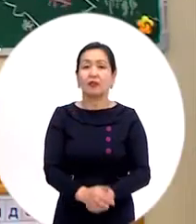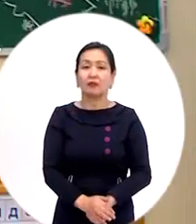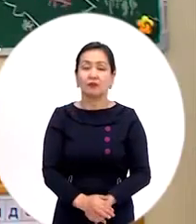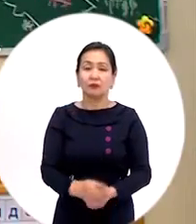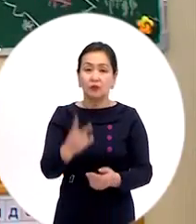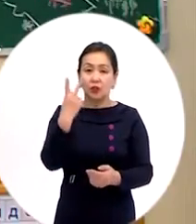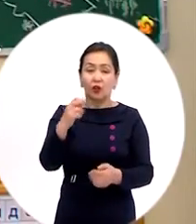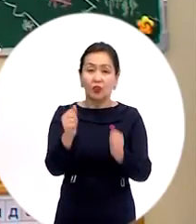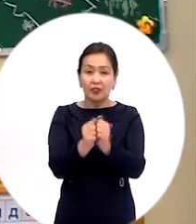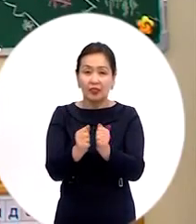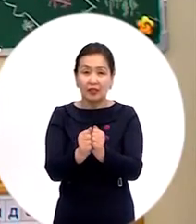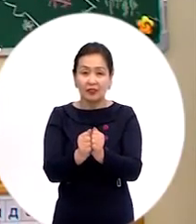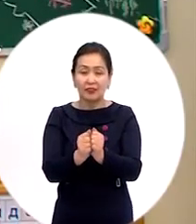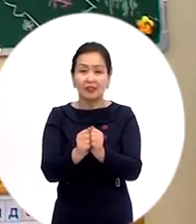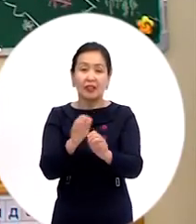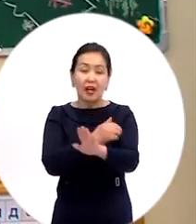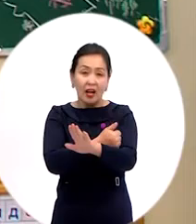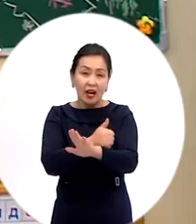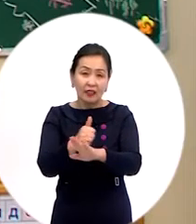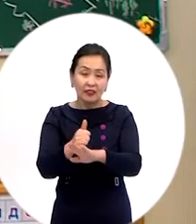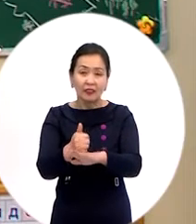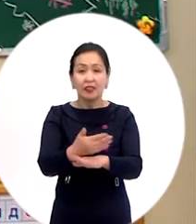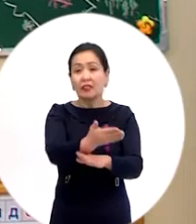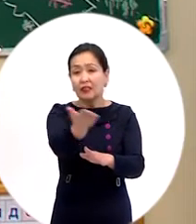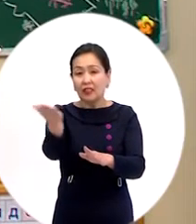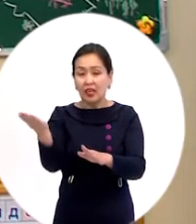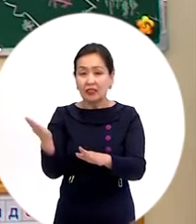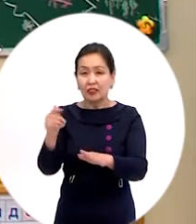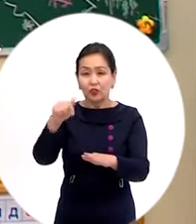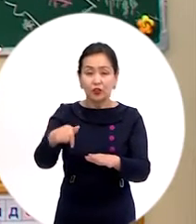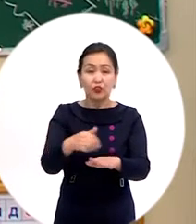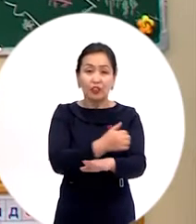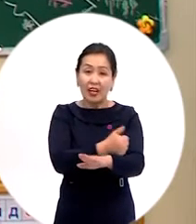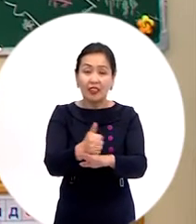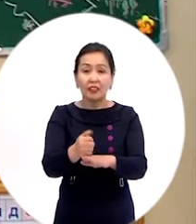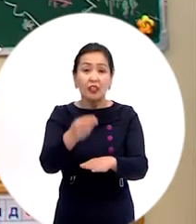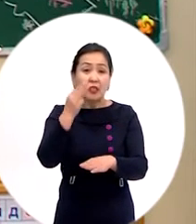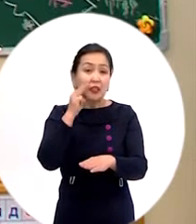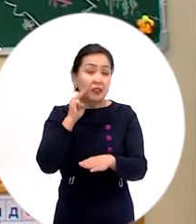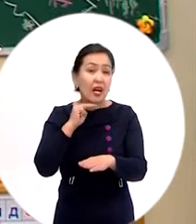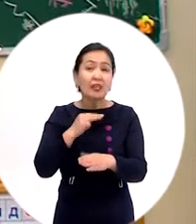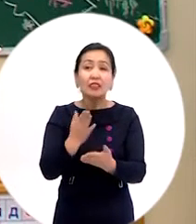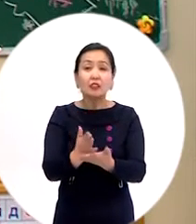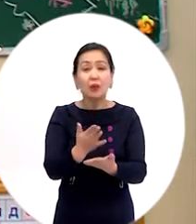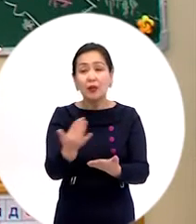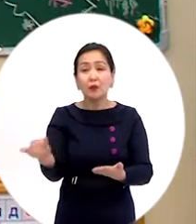За, хоёр найзын аялал болон та бүгдийн өнөөдрийн аялал таалагдсан уу?